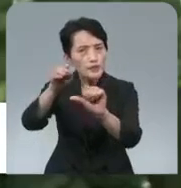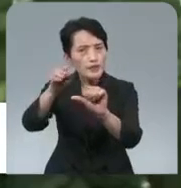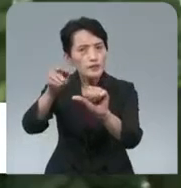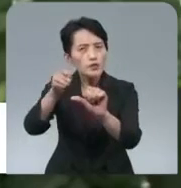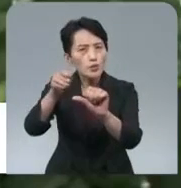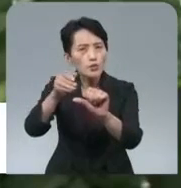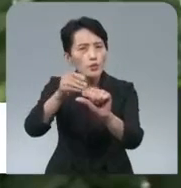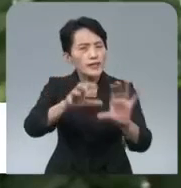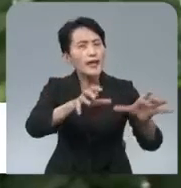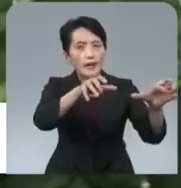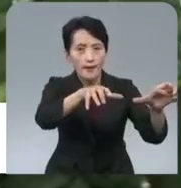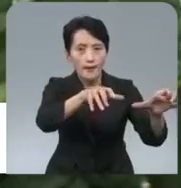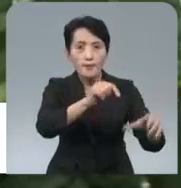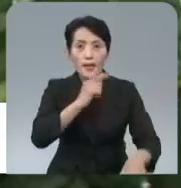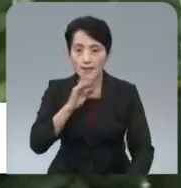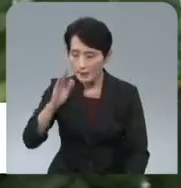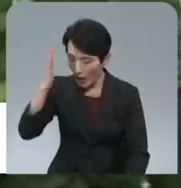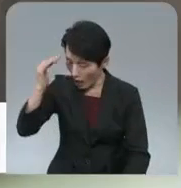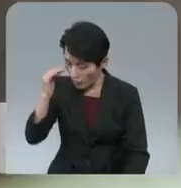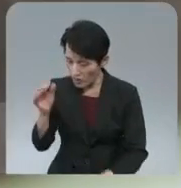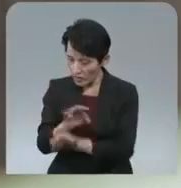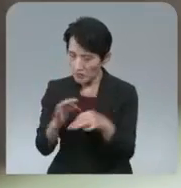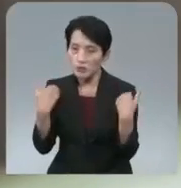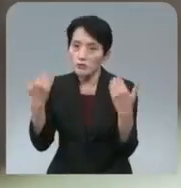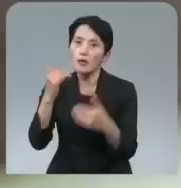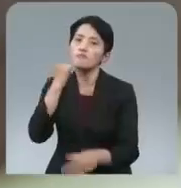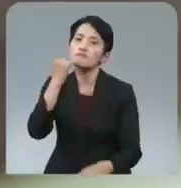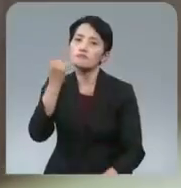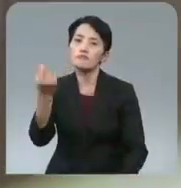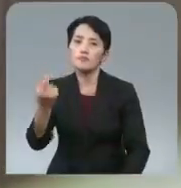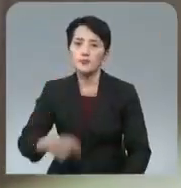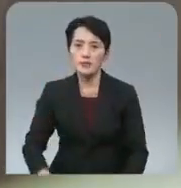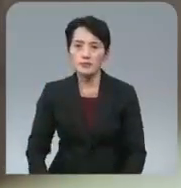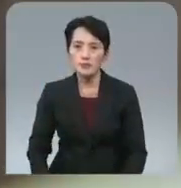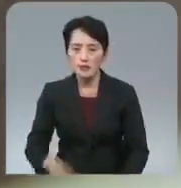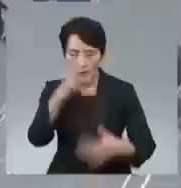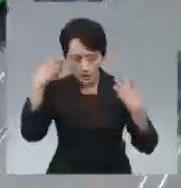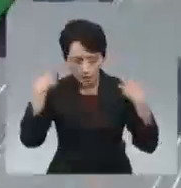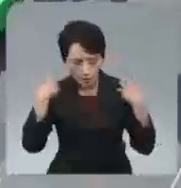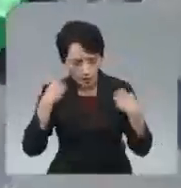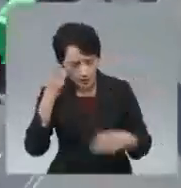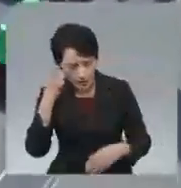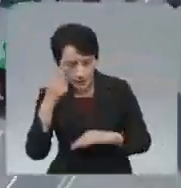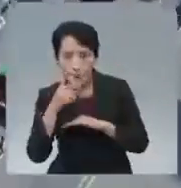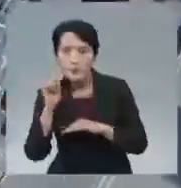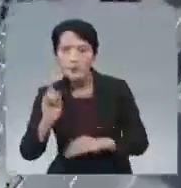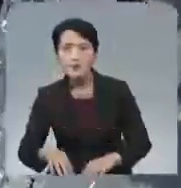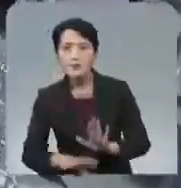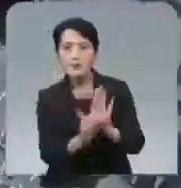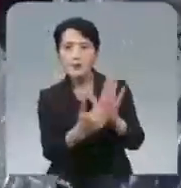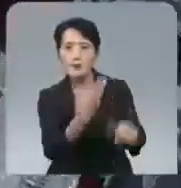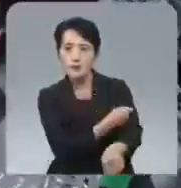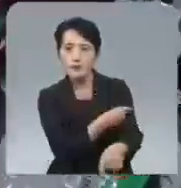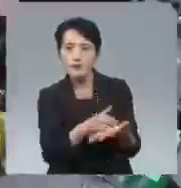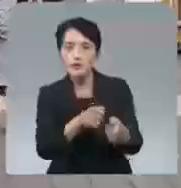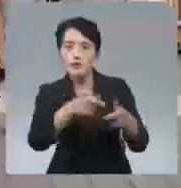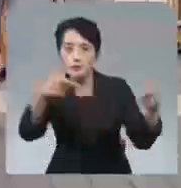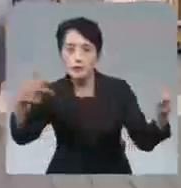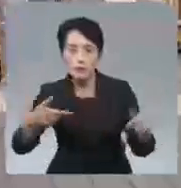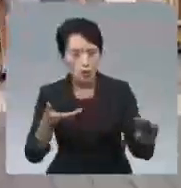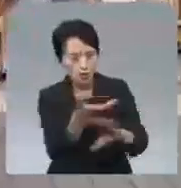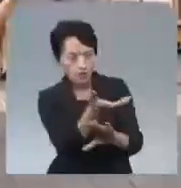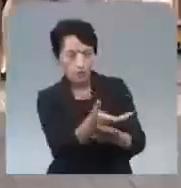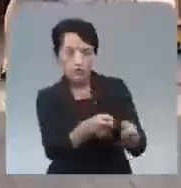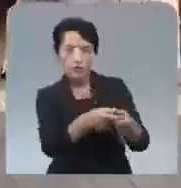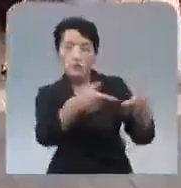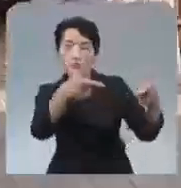OECD và ngân hàng Trung ương Hàn Quốc bioga dự báo kinh tế Hàn Quốc để tăng trưởng bộ phần trăm chính phủ sôi Dự báo ở mức 4,2